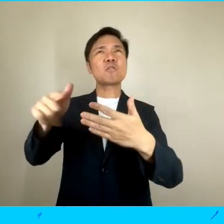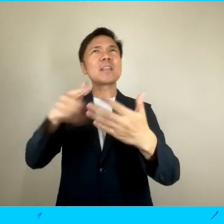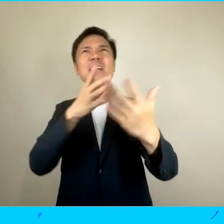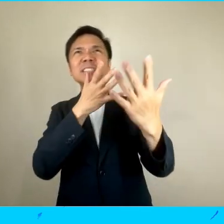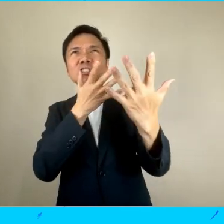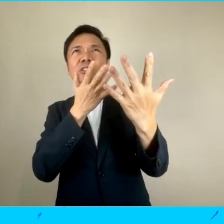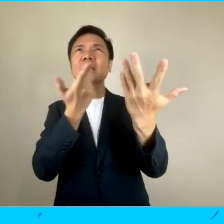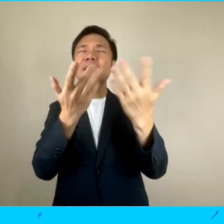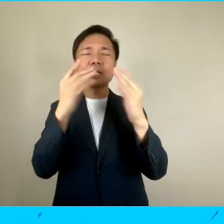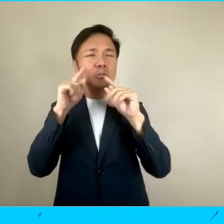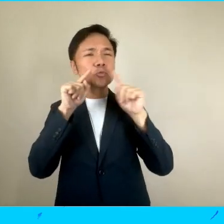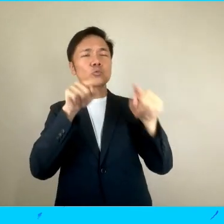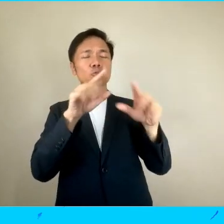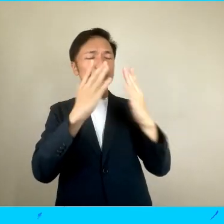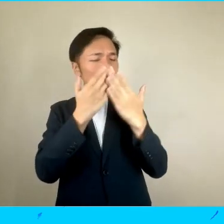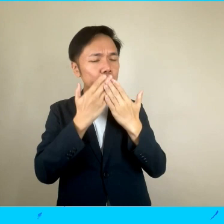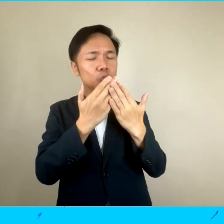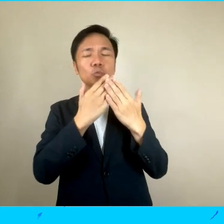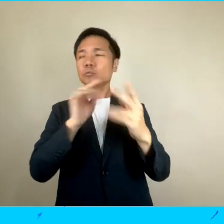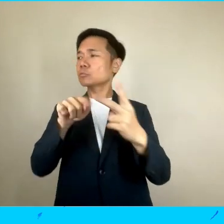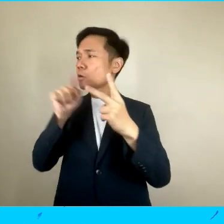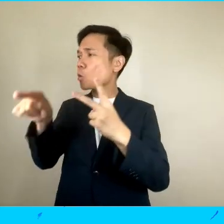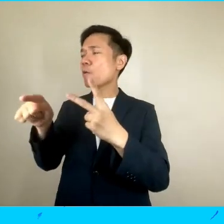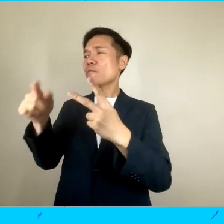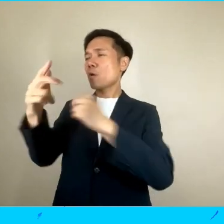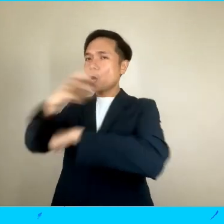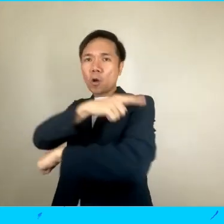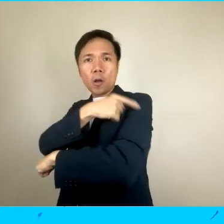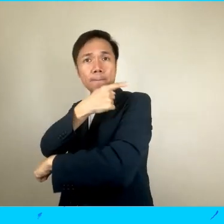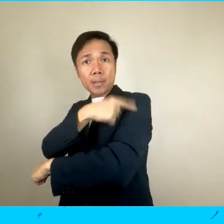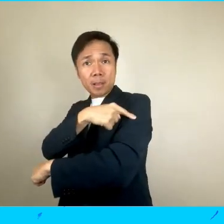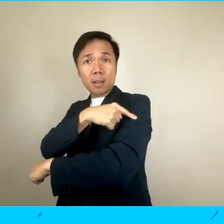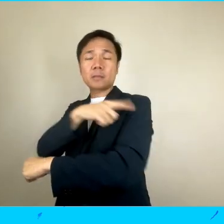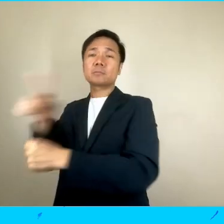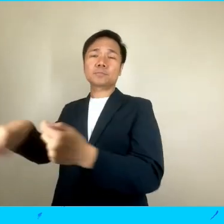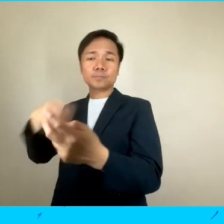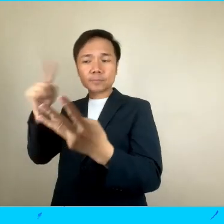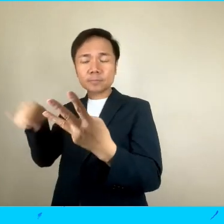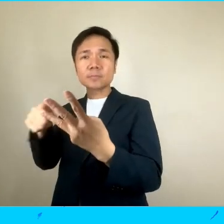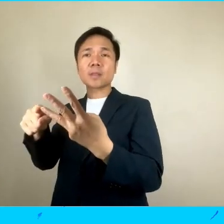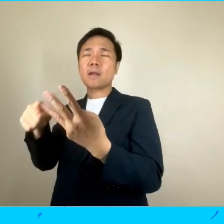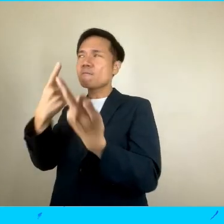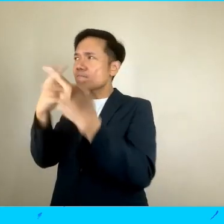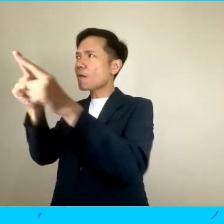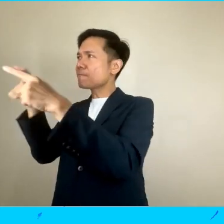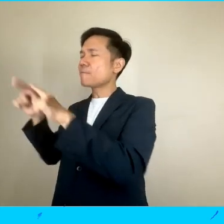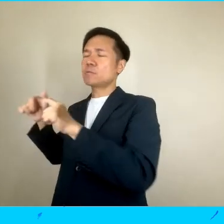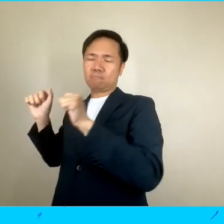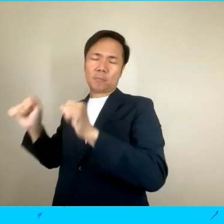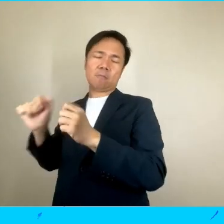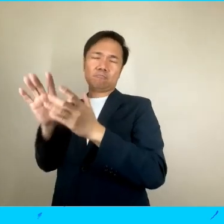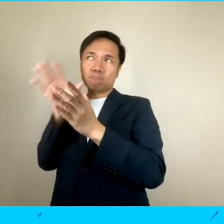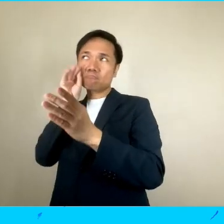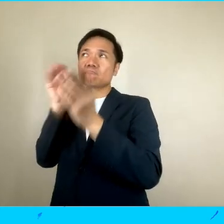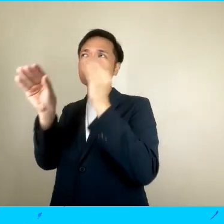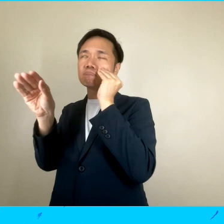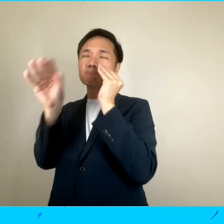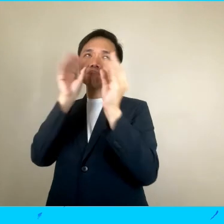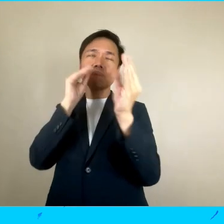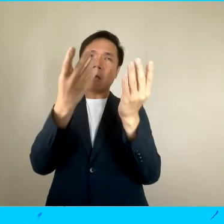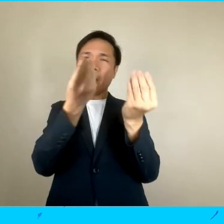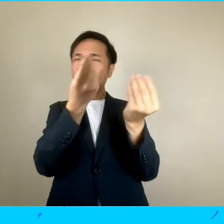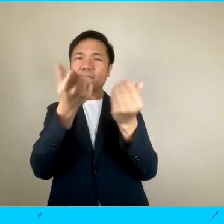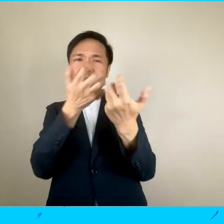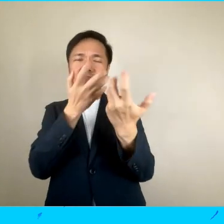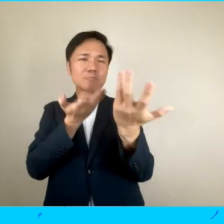fasse qu'elles aient accès à de l'éducation, à des emplois, et donc il y a toute